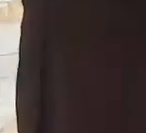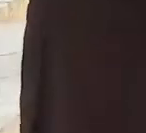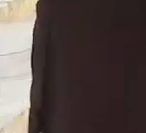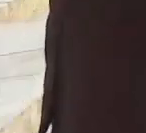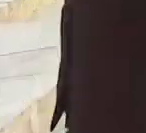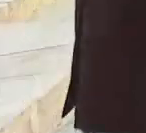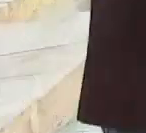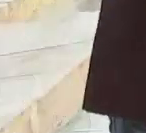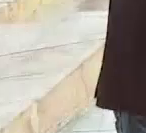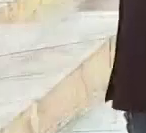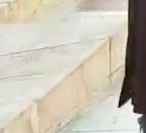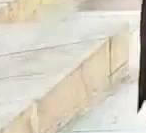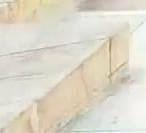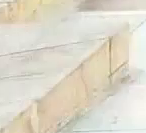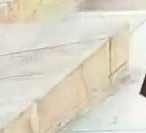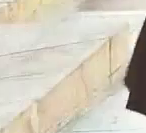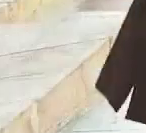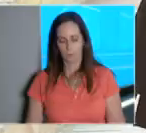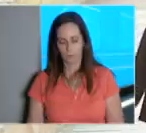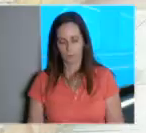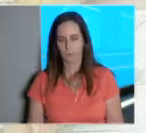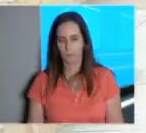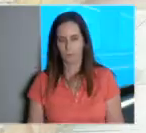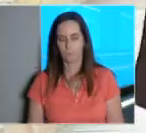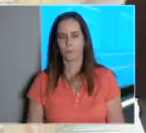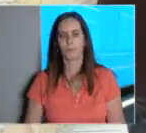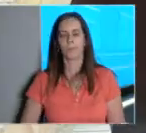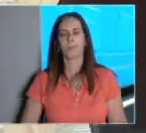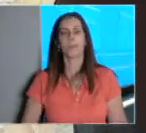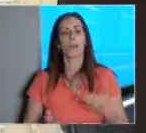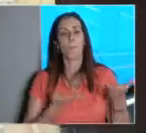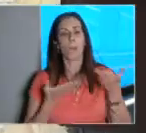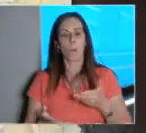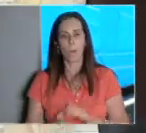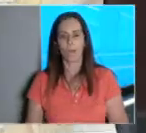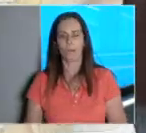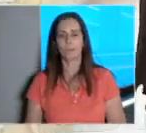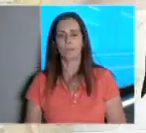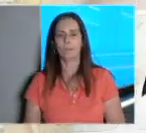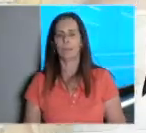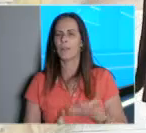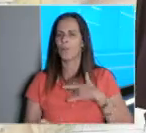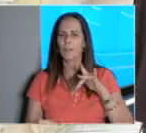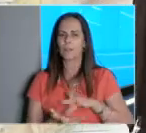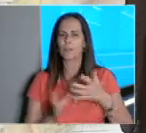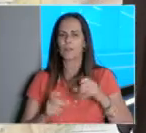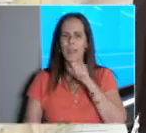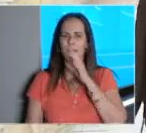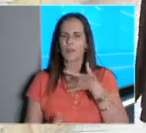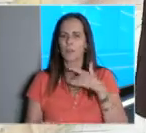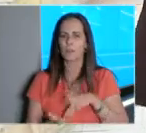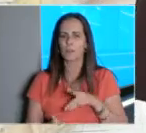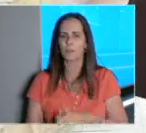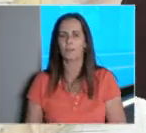לך, טלי, ידידי שנמצא איתי כאן בכפר סבא. שלום לך, ידידי הטוב. ברוך הבא. ערב עברית הראשונה. איפה אנחנו כאן? במרכז העיר? איפה אנחנו נמצאים